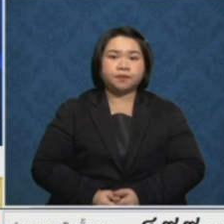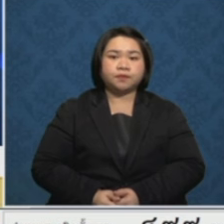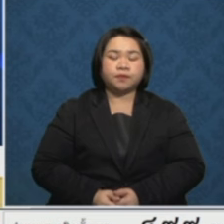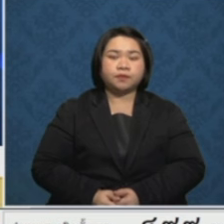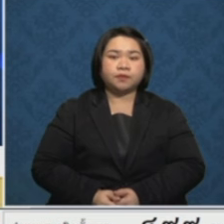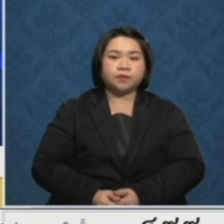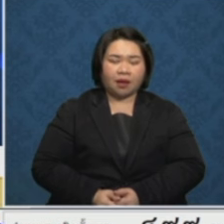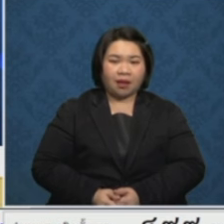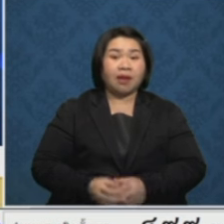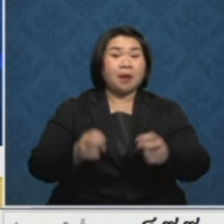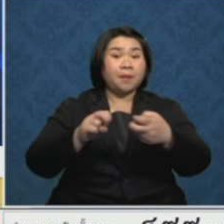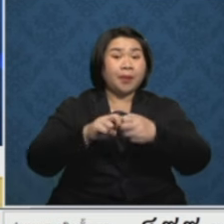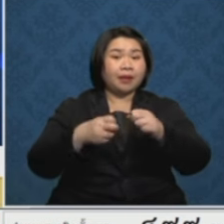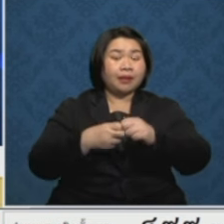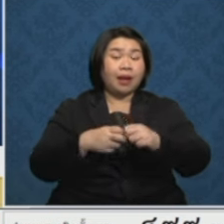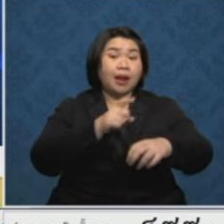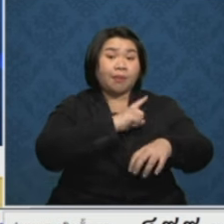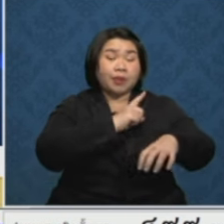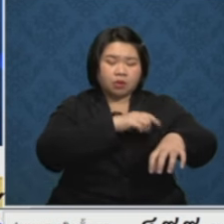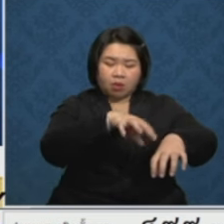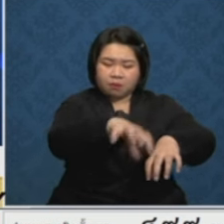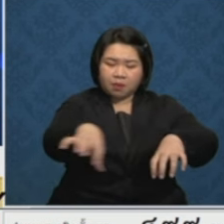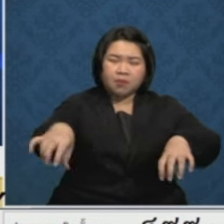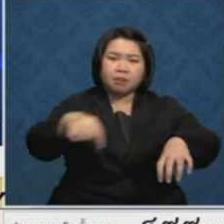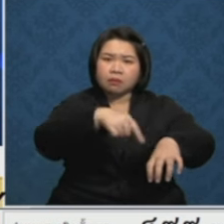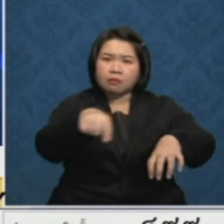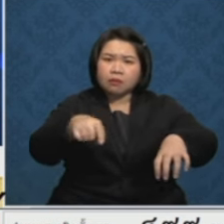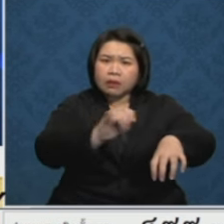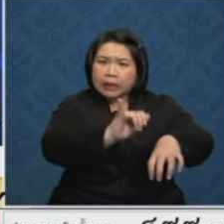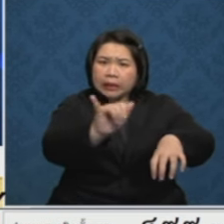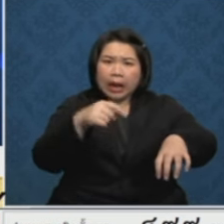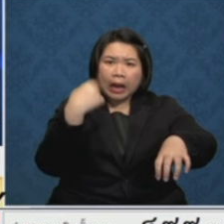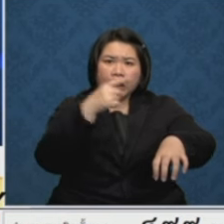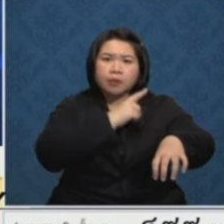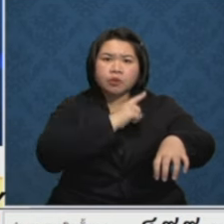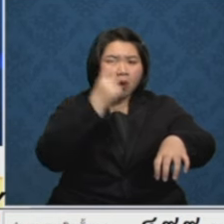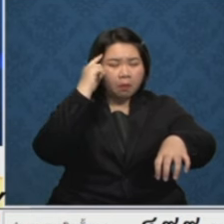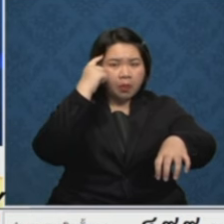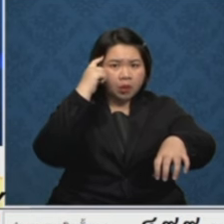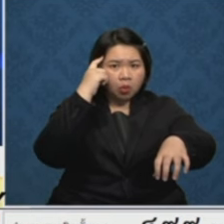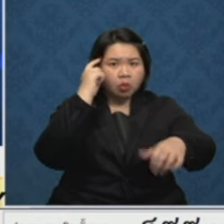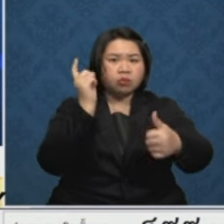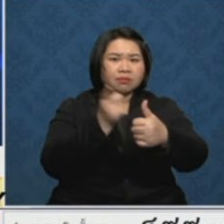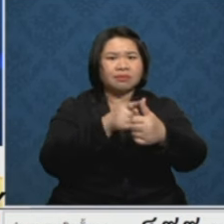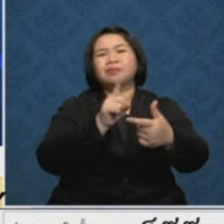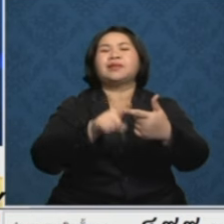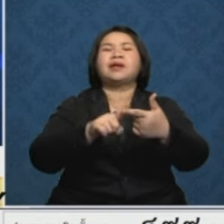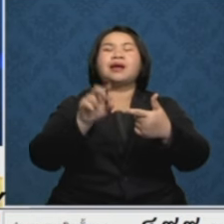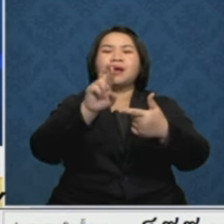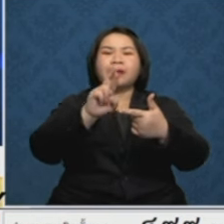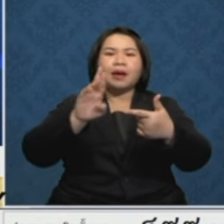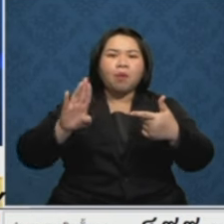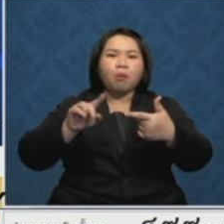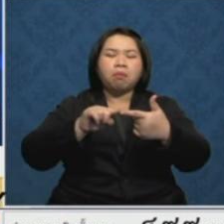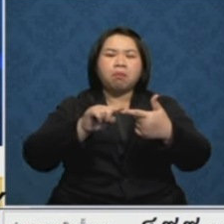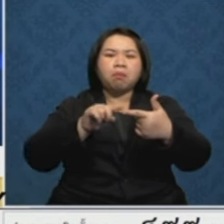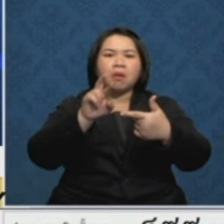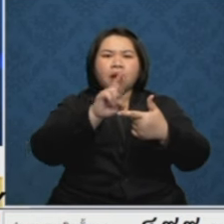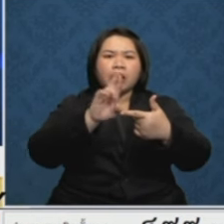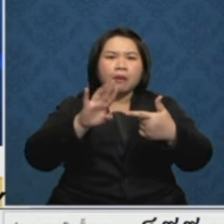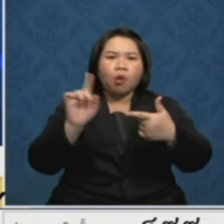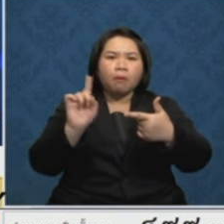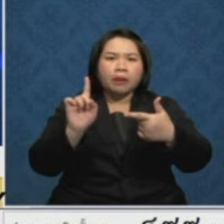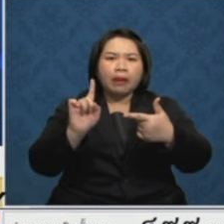รื่องของเจ้าภาพยังหาไม่ได้อีก15วันจะลงทะเบียนระบบลงทะเบียนเพิ่งประมูลเพิ่งจะได้ผู้ชนะการ